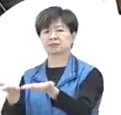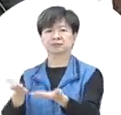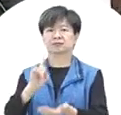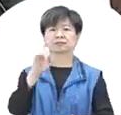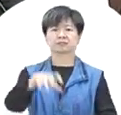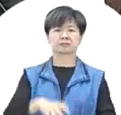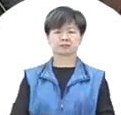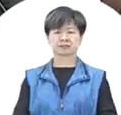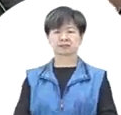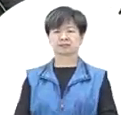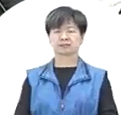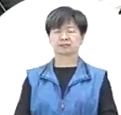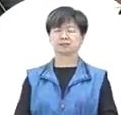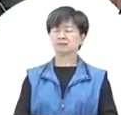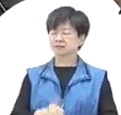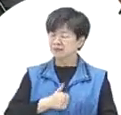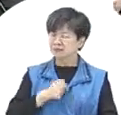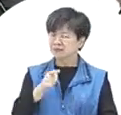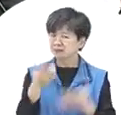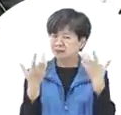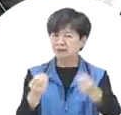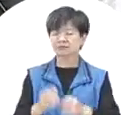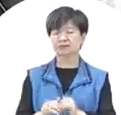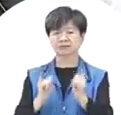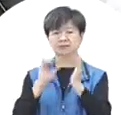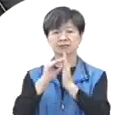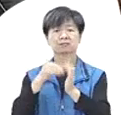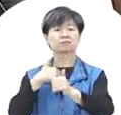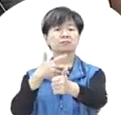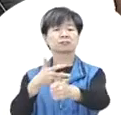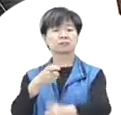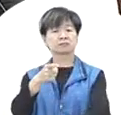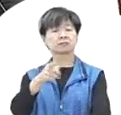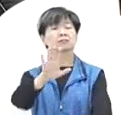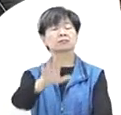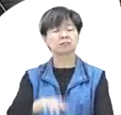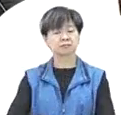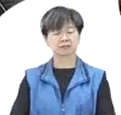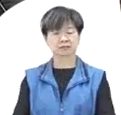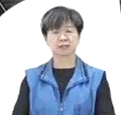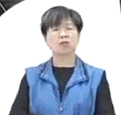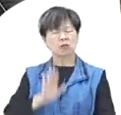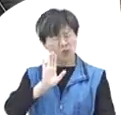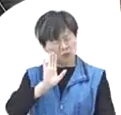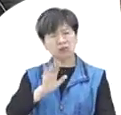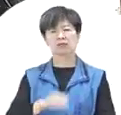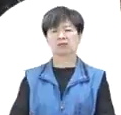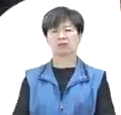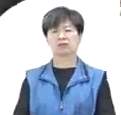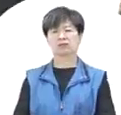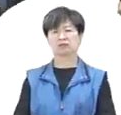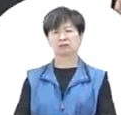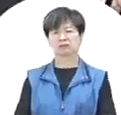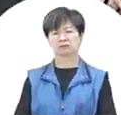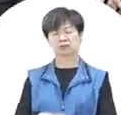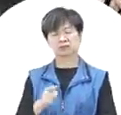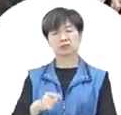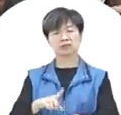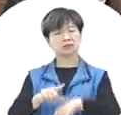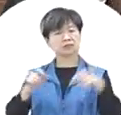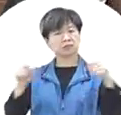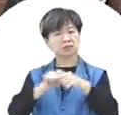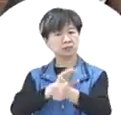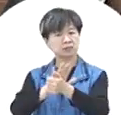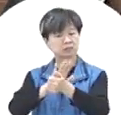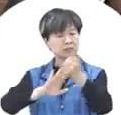诉你并没有。社会局你告诉我有吗？ 有，我们会把这些， 你用多少时间协助这些其他的托